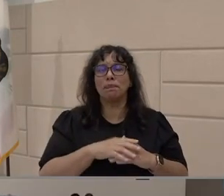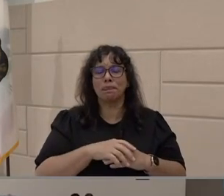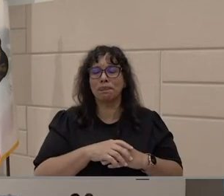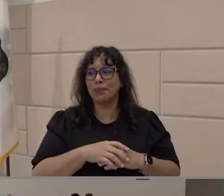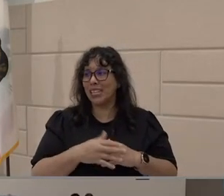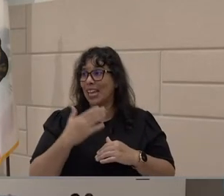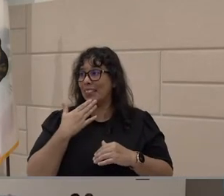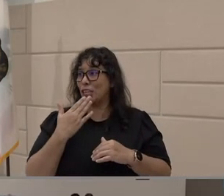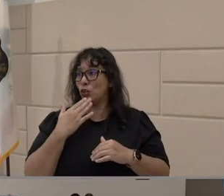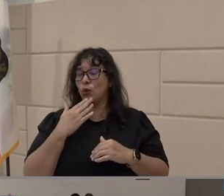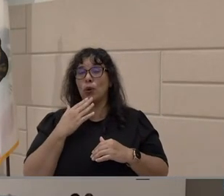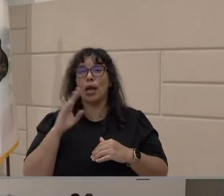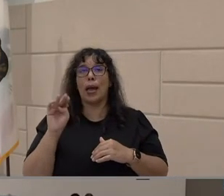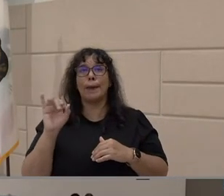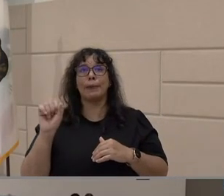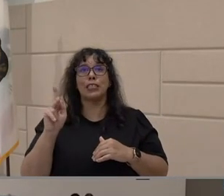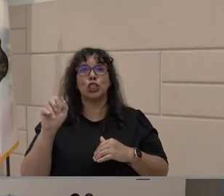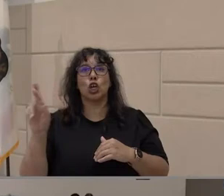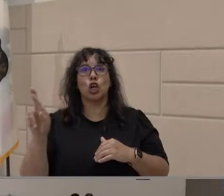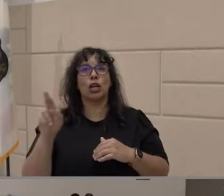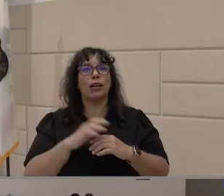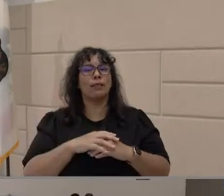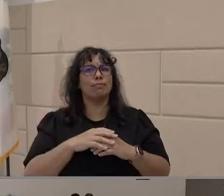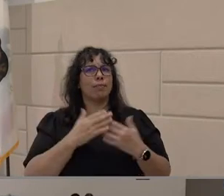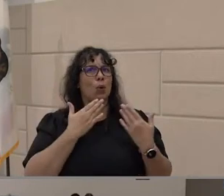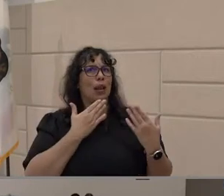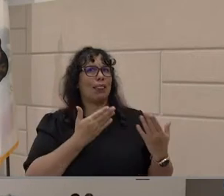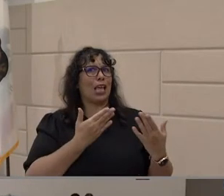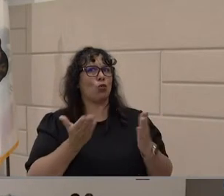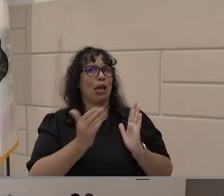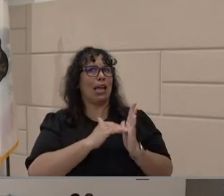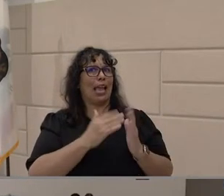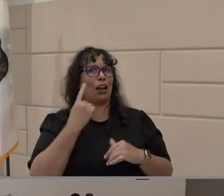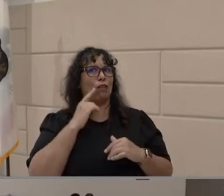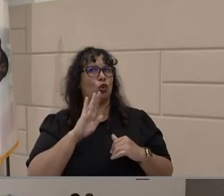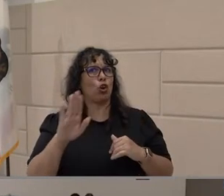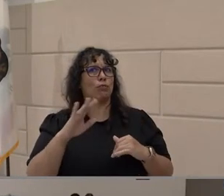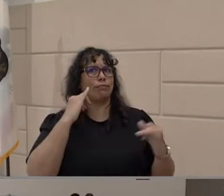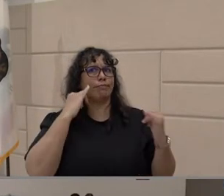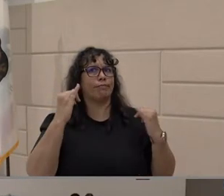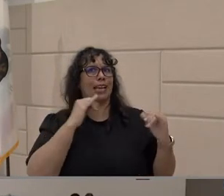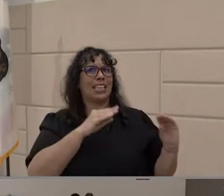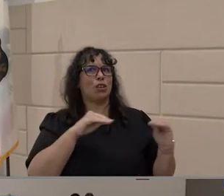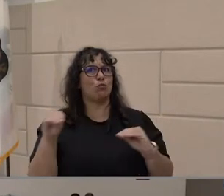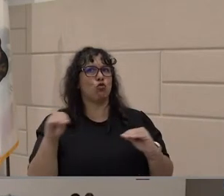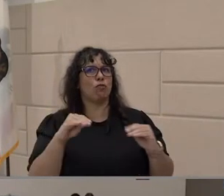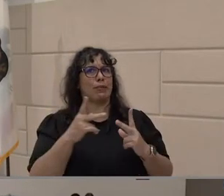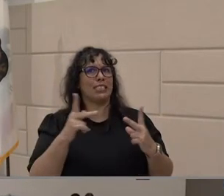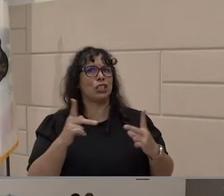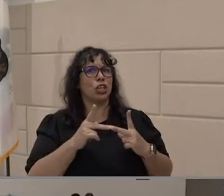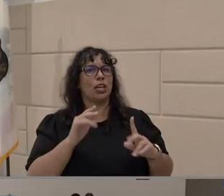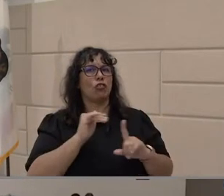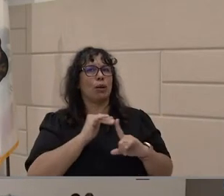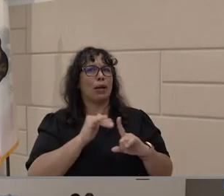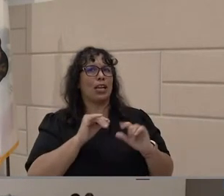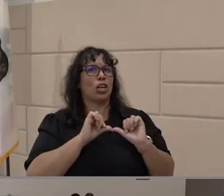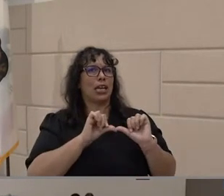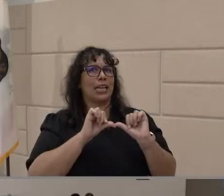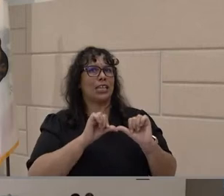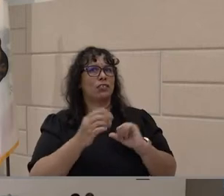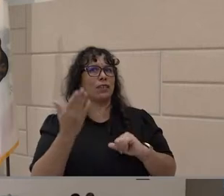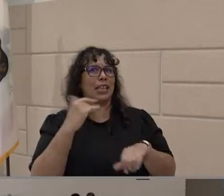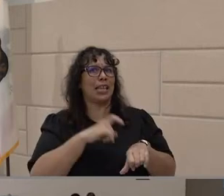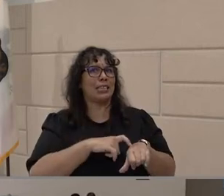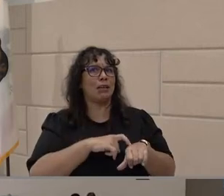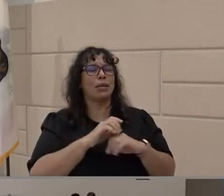កមានសញ្ញាបត្រធ្វើការជាមួយគ្នាខ្ញុំសូមអរគុណអំពីគំនិតហើយខ្ញុំសូម